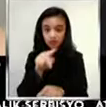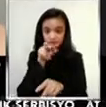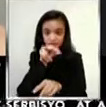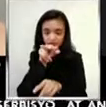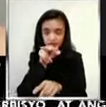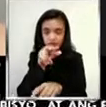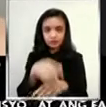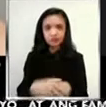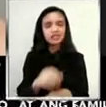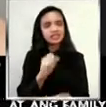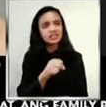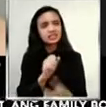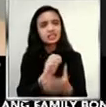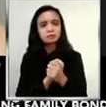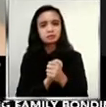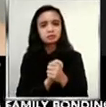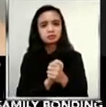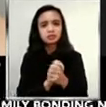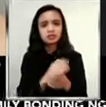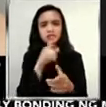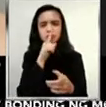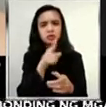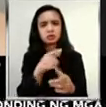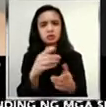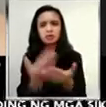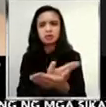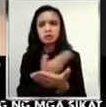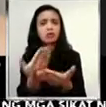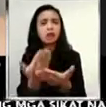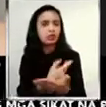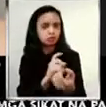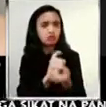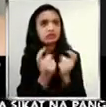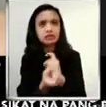Medyo ano, nakakapanibago. And